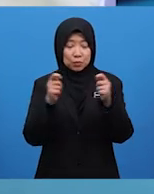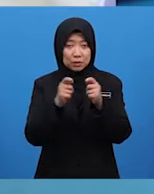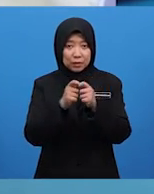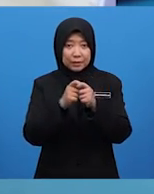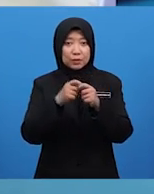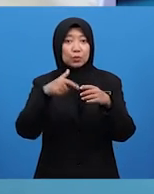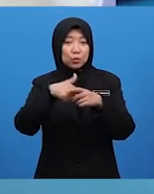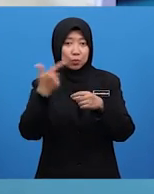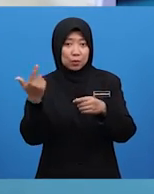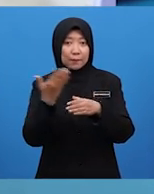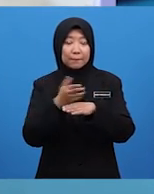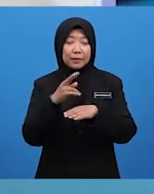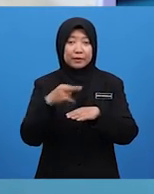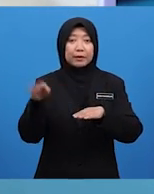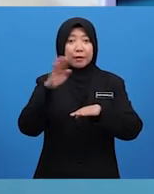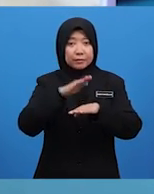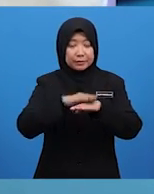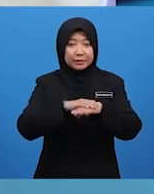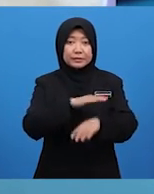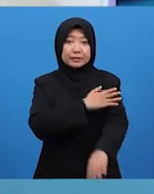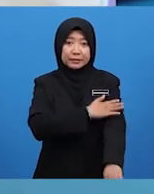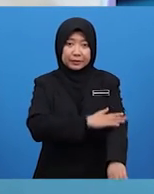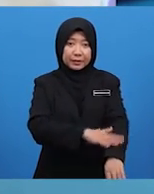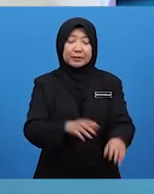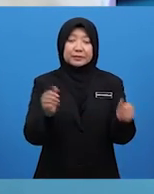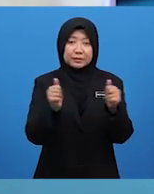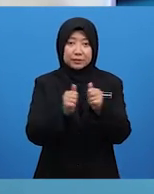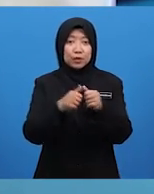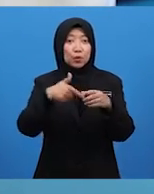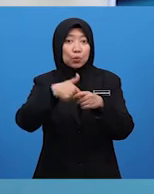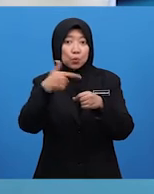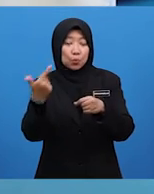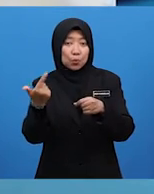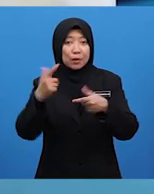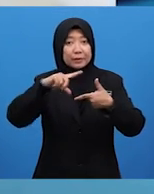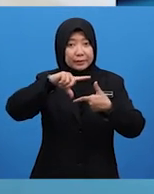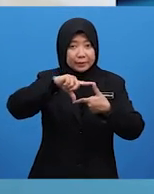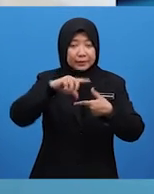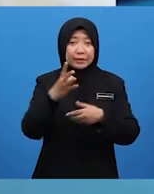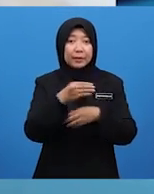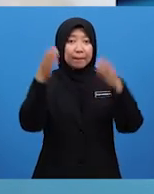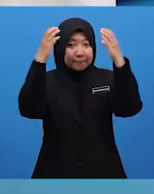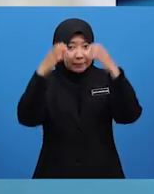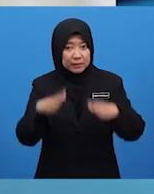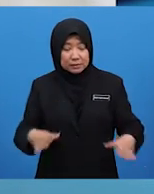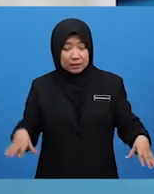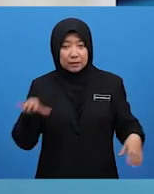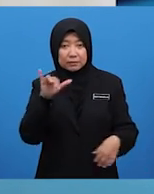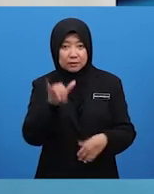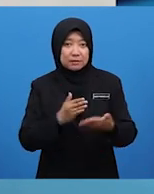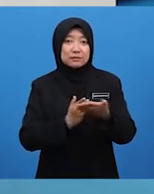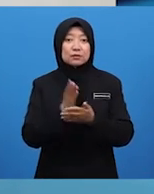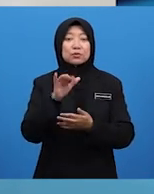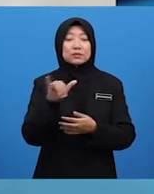Temukan sebelah luar bahagian atas lengan dengan sebelah luar kekek dan pisak yang